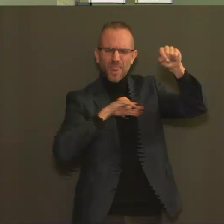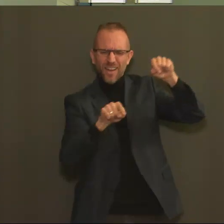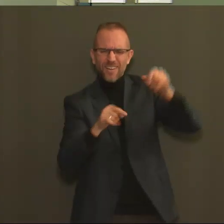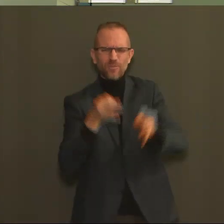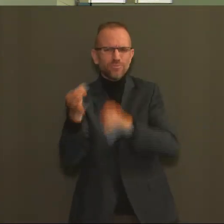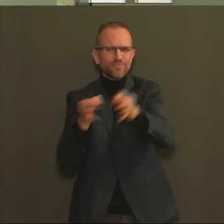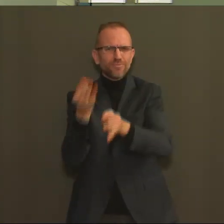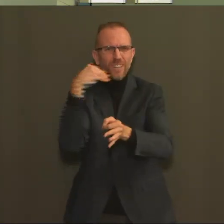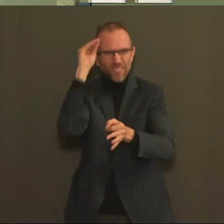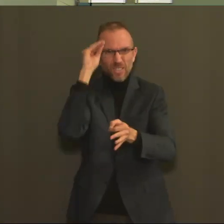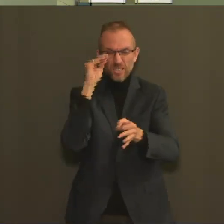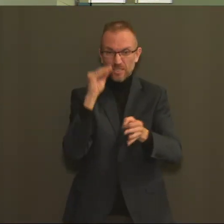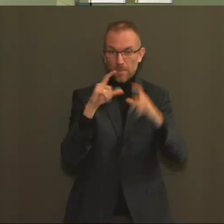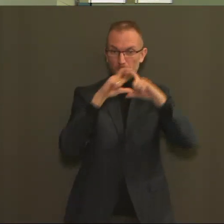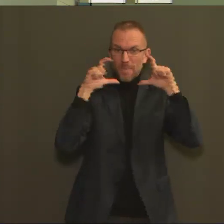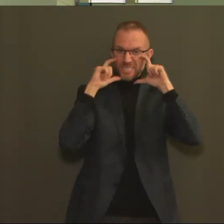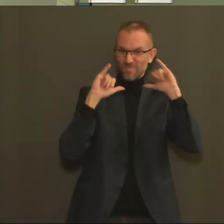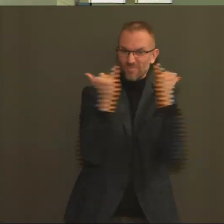sr